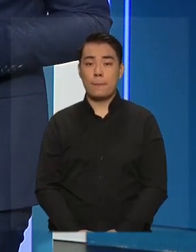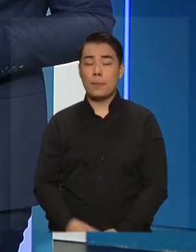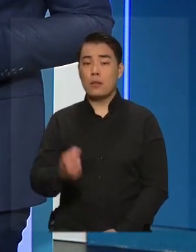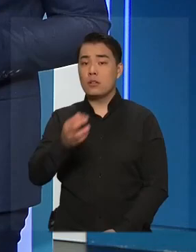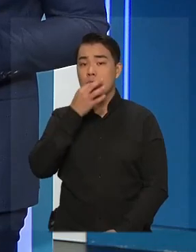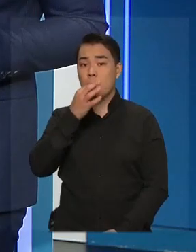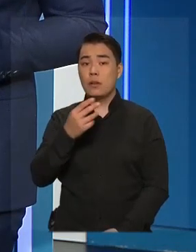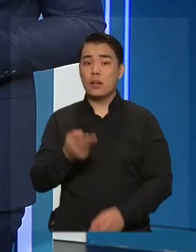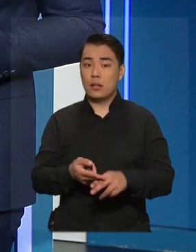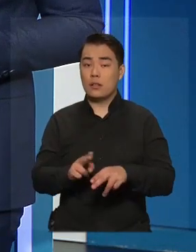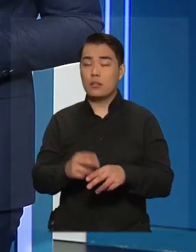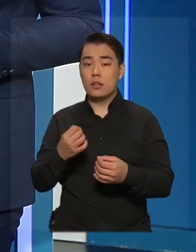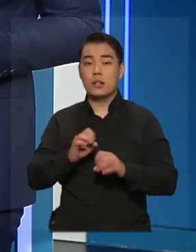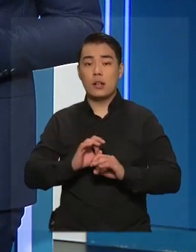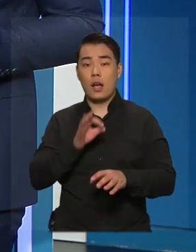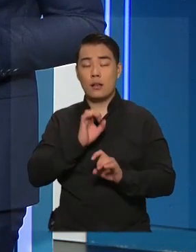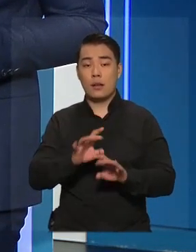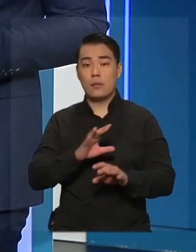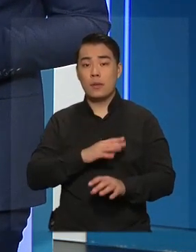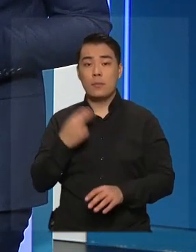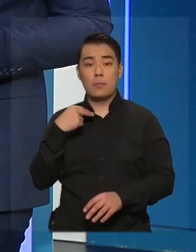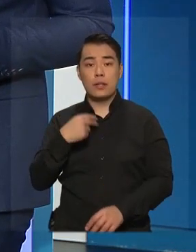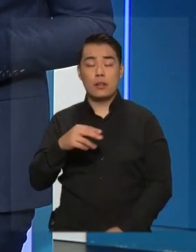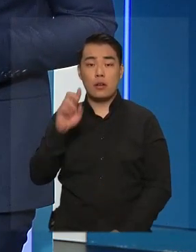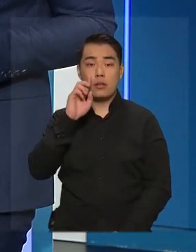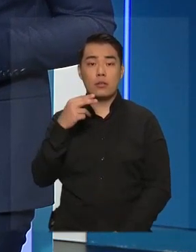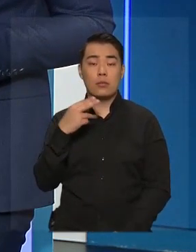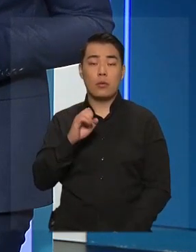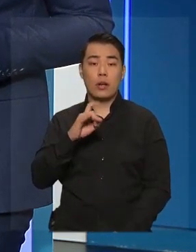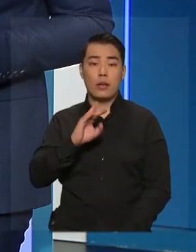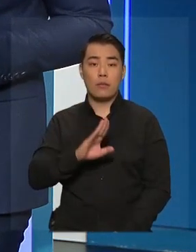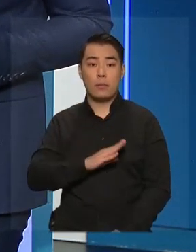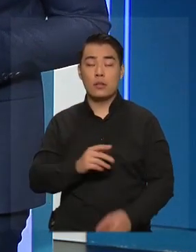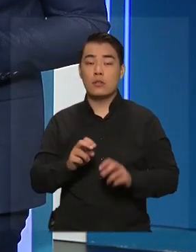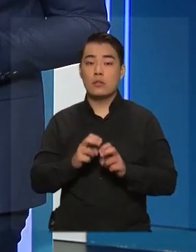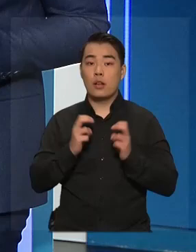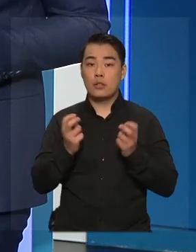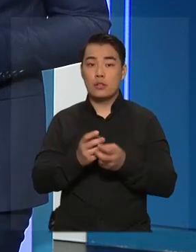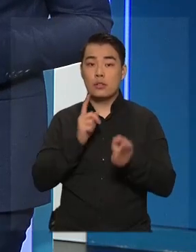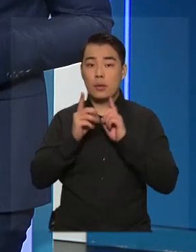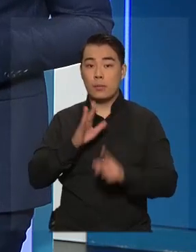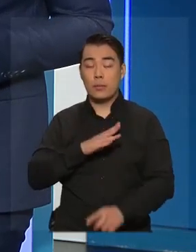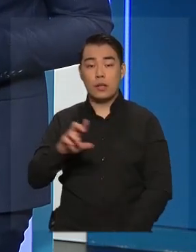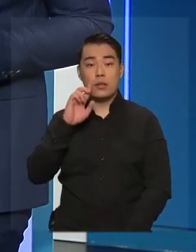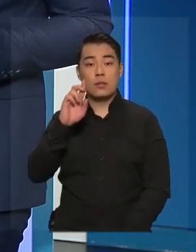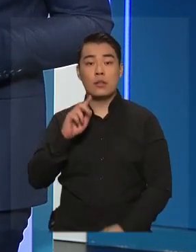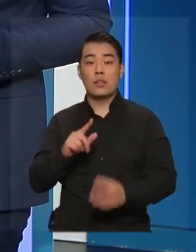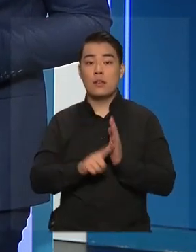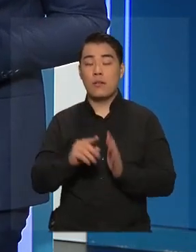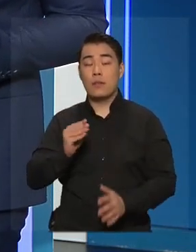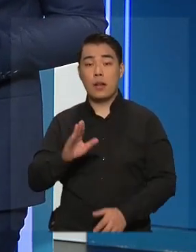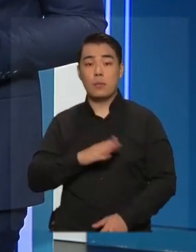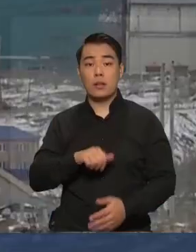Кстати, об этом в очередной раз говорил президент страны Касым-Жомарт Токаев на расширенном заседании правительства 7 февраля.